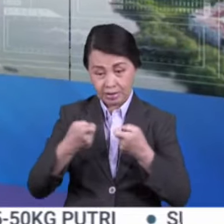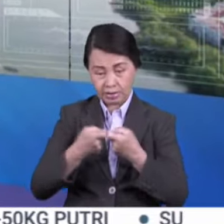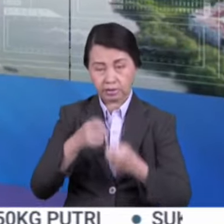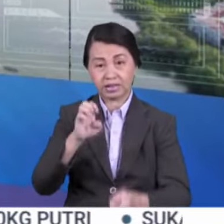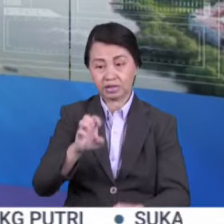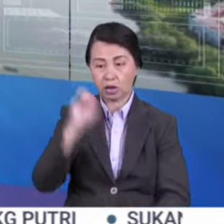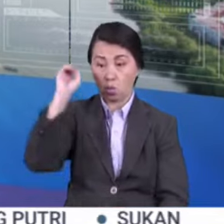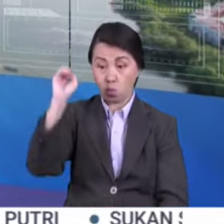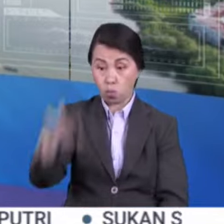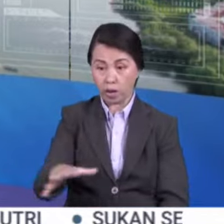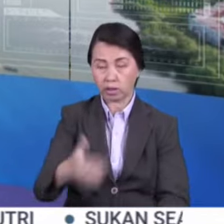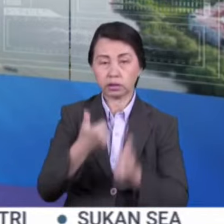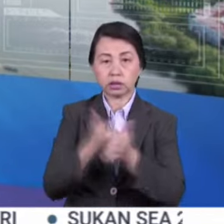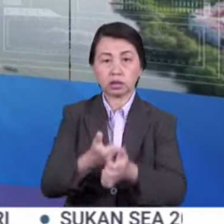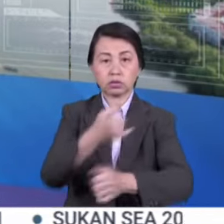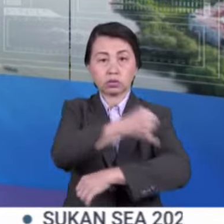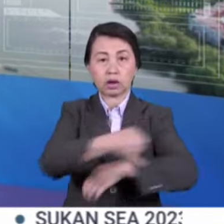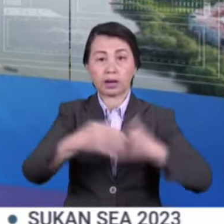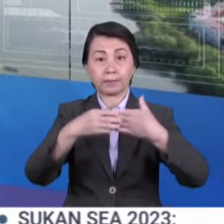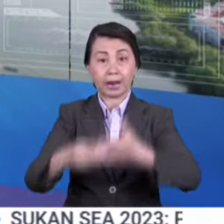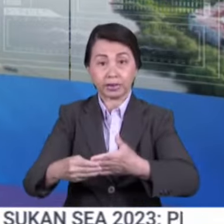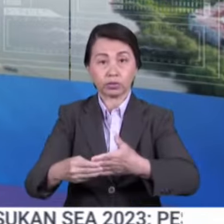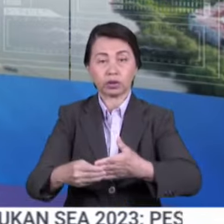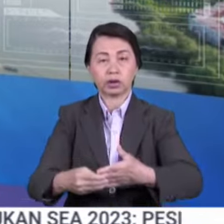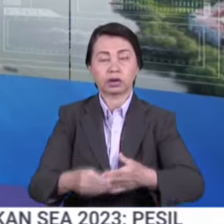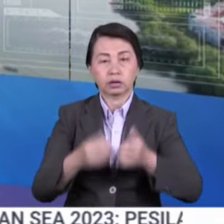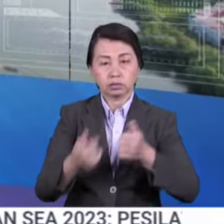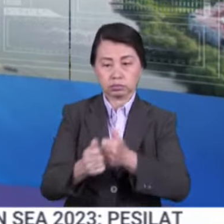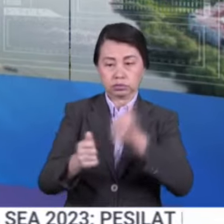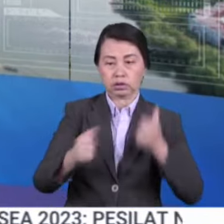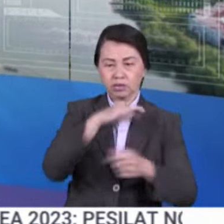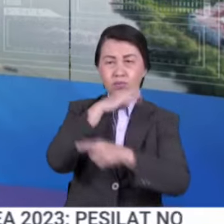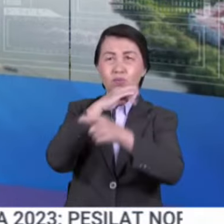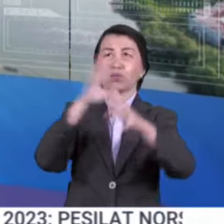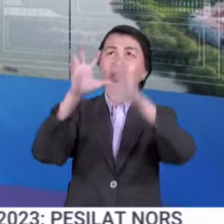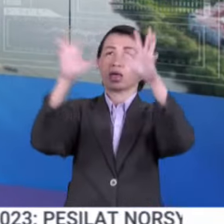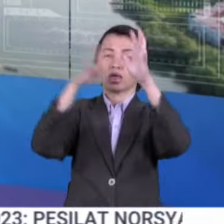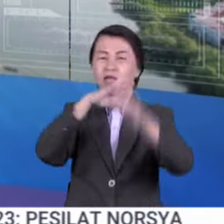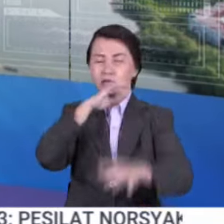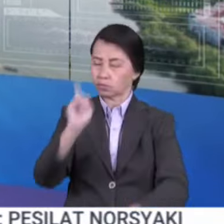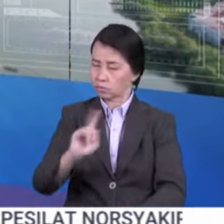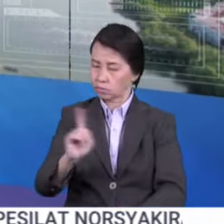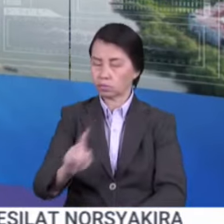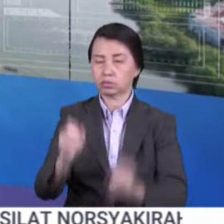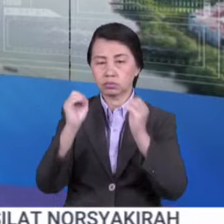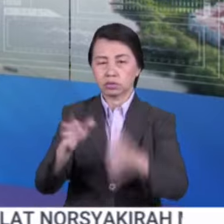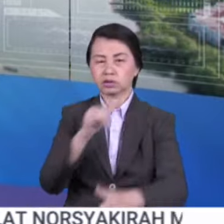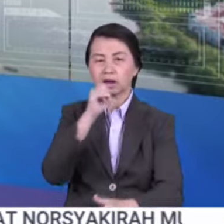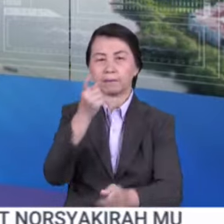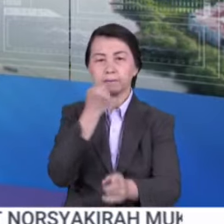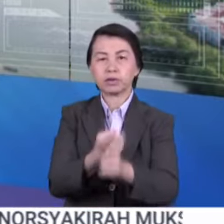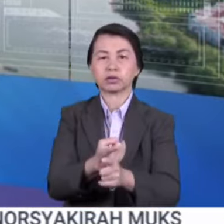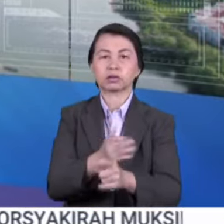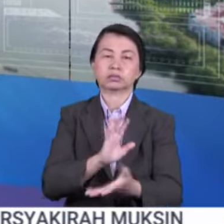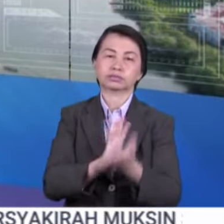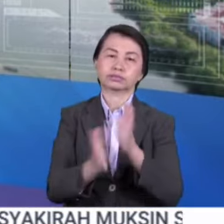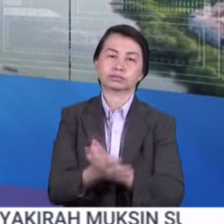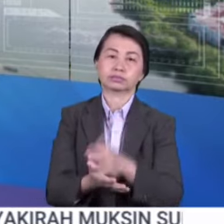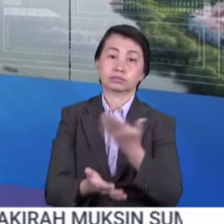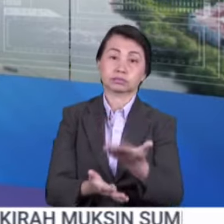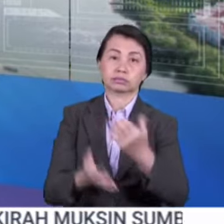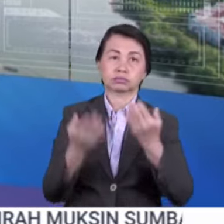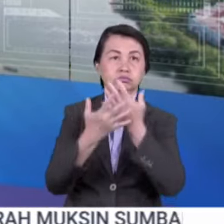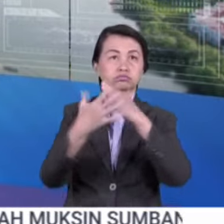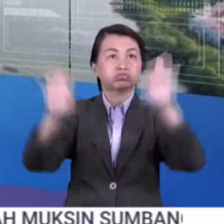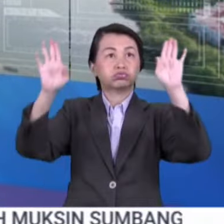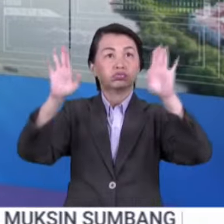e-waste dilupus mengikut garis panduan ditetapkan bagi mengelak pencemaran alam sekitar. Pelupusan yang tidak sempurna boleh mengakibatkan